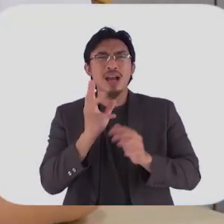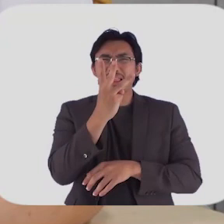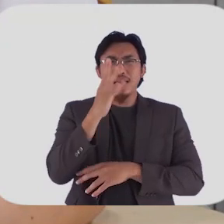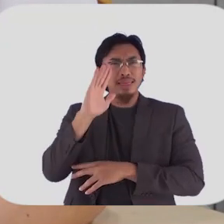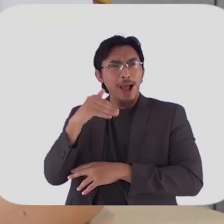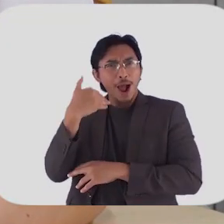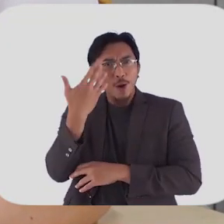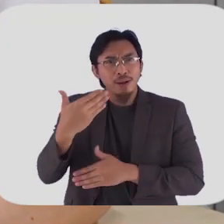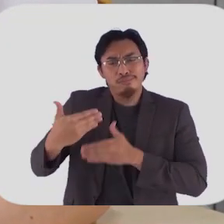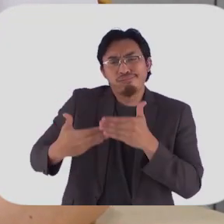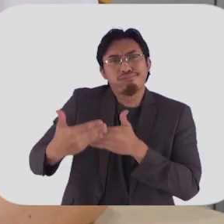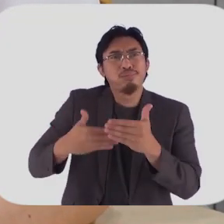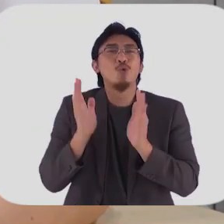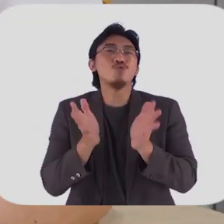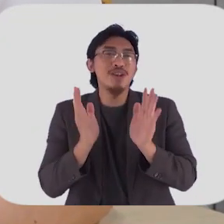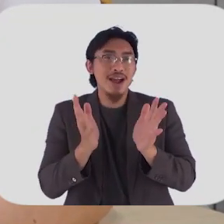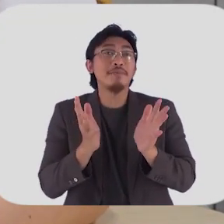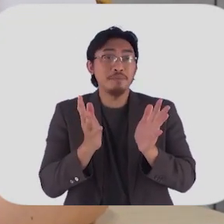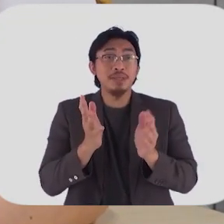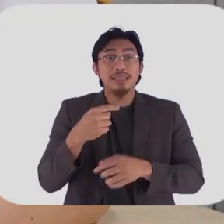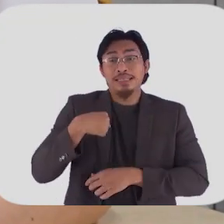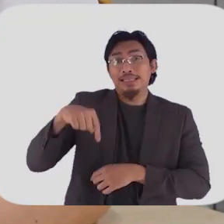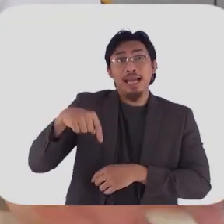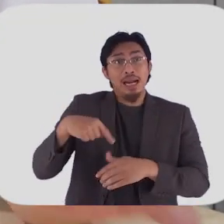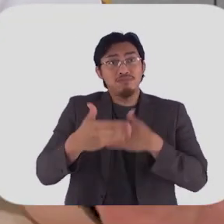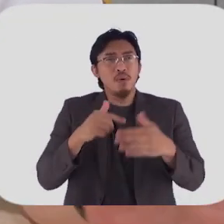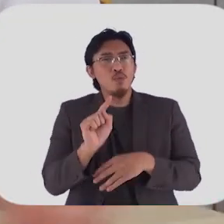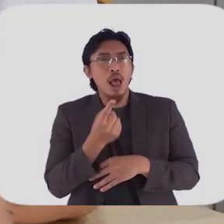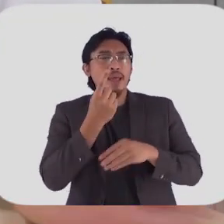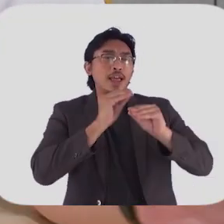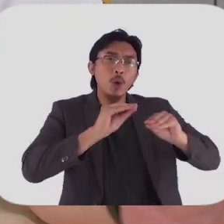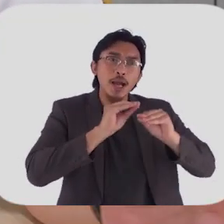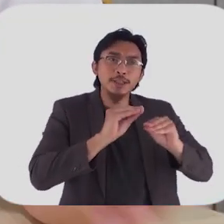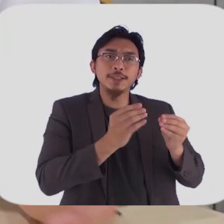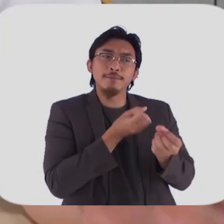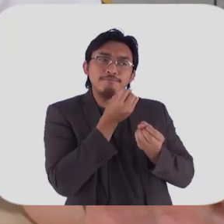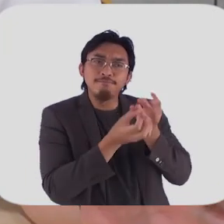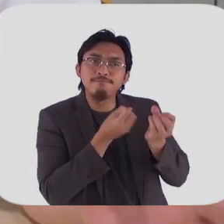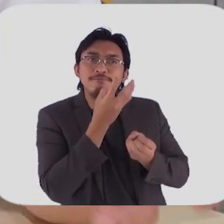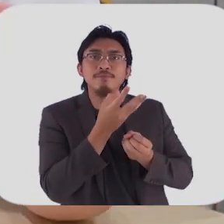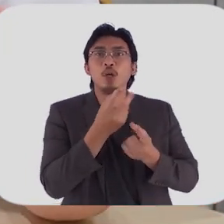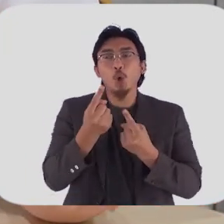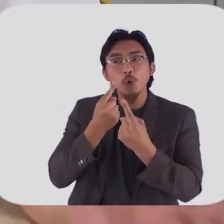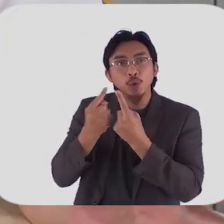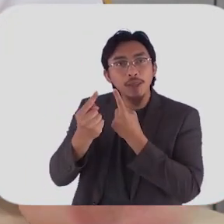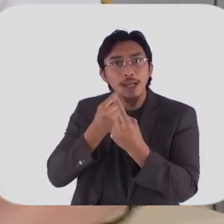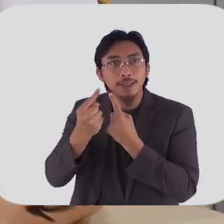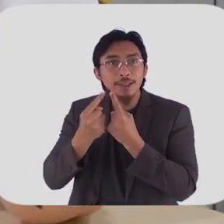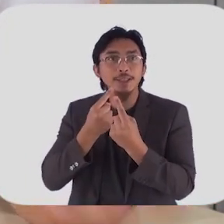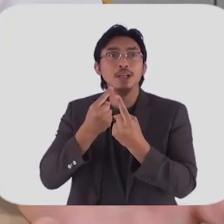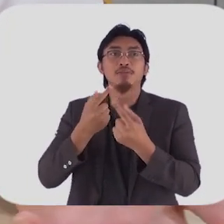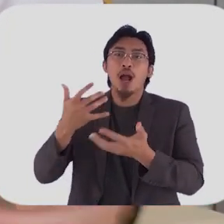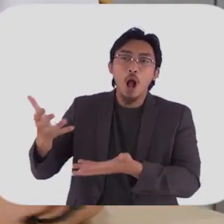sampah, itu kami mulai dari 3 tahun yang lalu sudah kami lakukan. Itu kami lakukan dari mulai